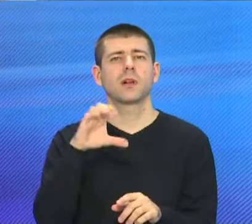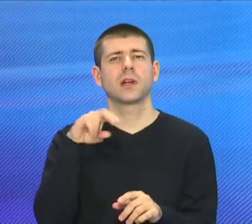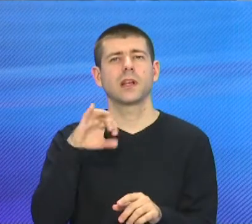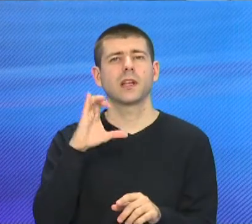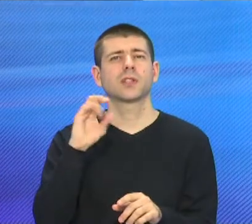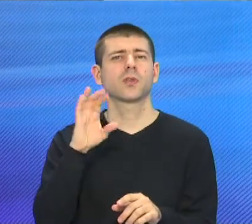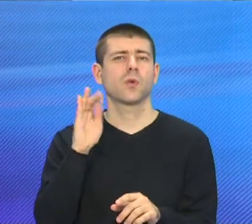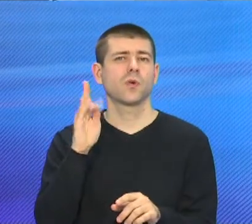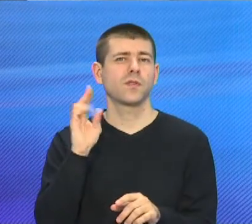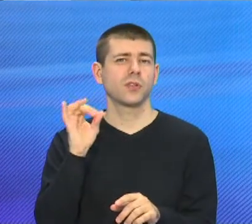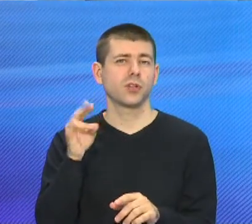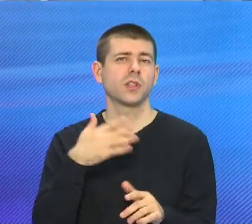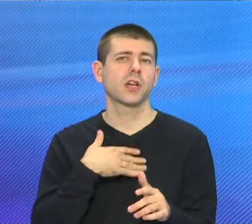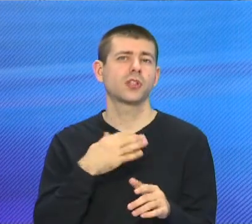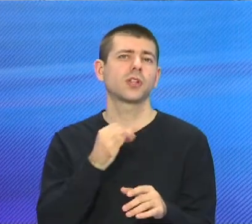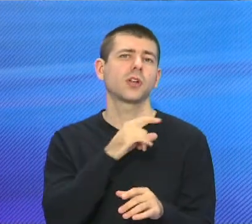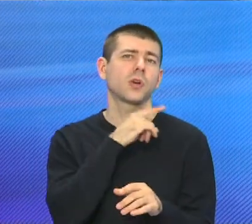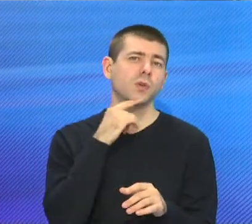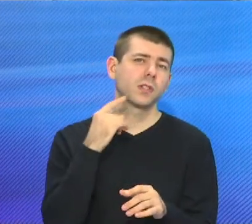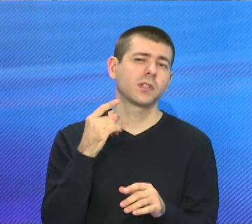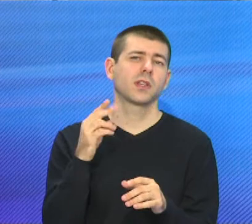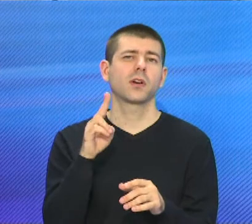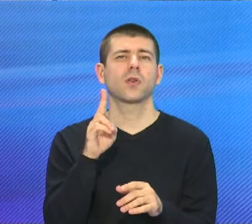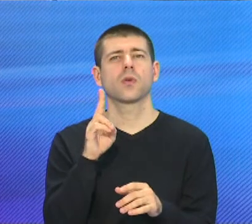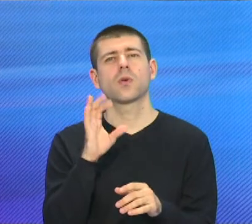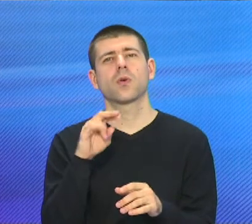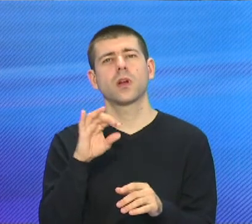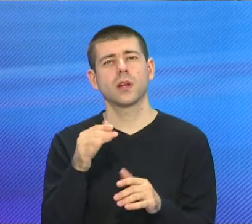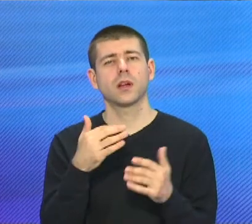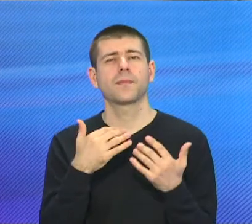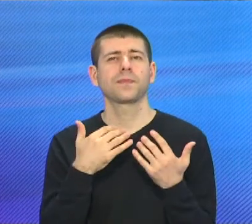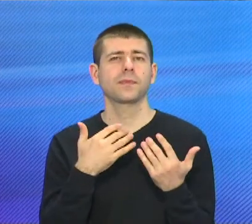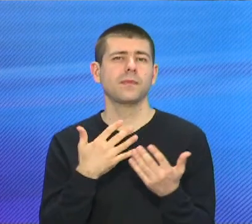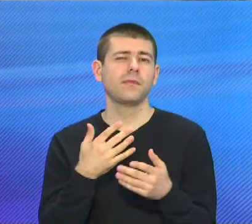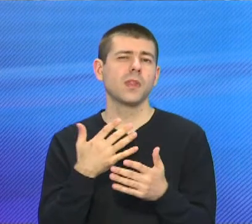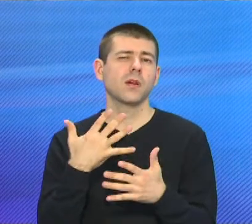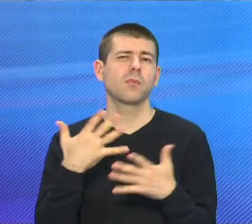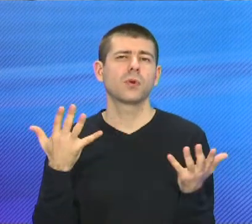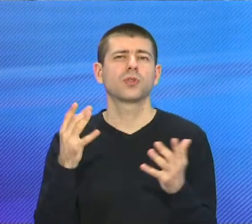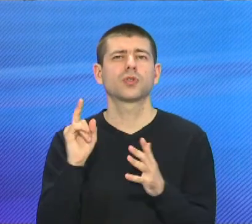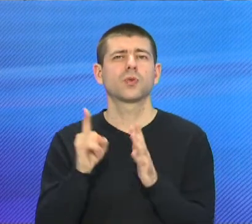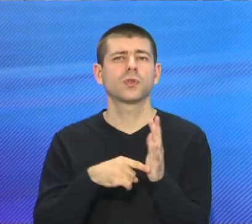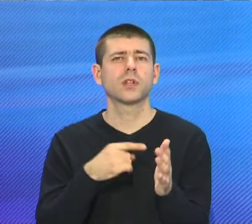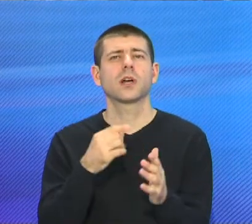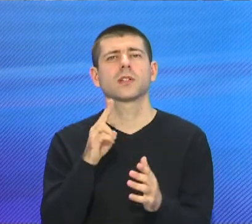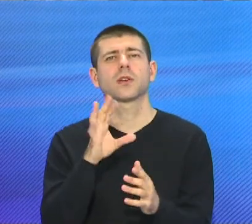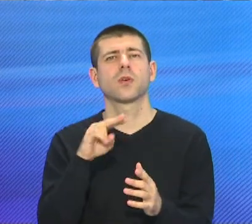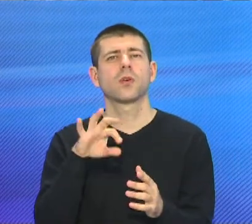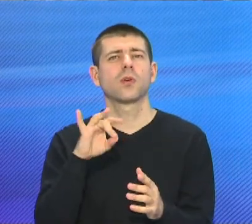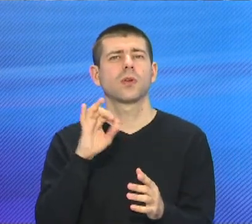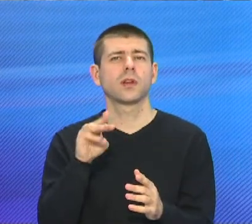визит у нашу краину российских коллег и сябров в рамках проекта – это еще одна махчимость у полной меры отчуть колорит белорусских